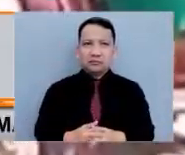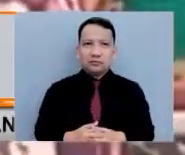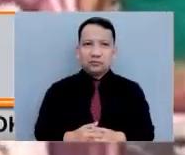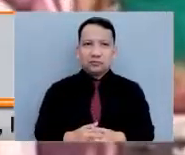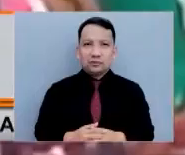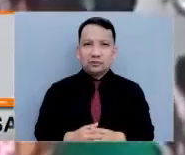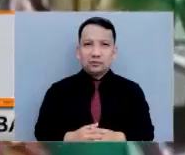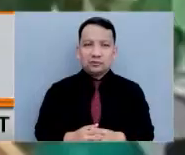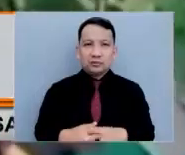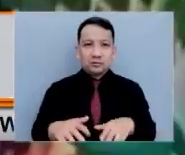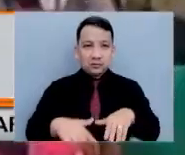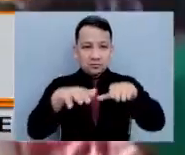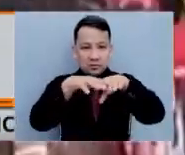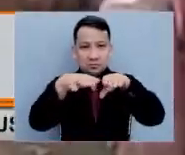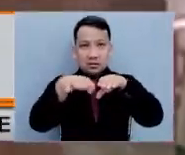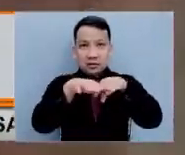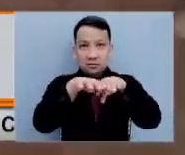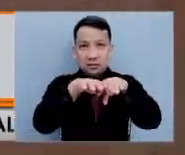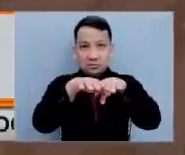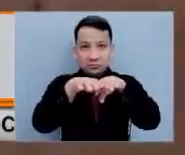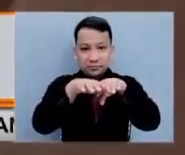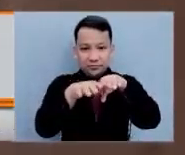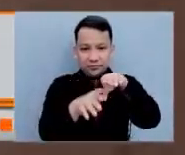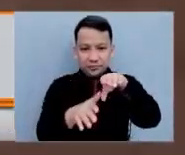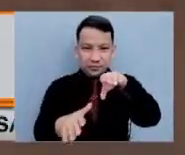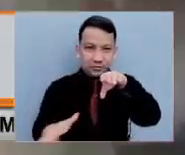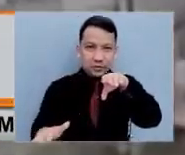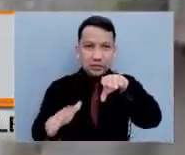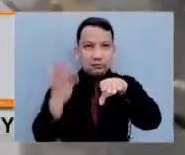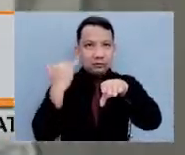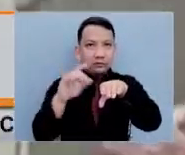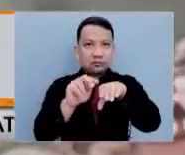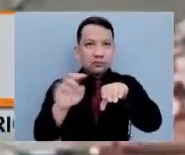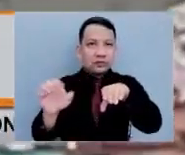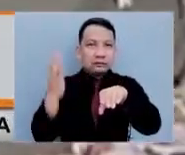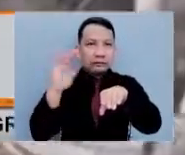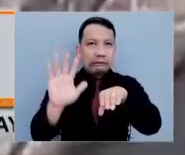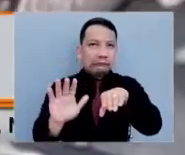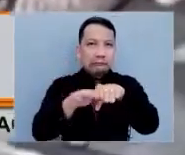Tuluyang bumigay ang riprap na bahagi ng dike sa Barangay Tambo sa Nueva Ecija noong Linggo.